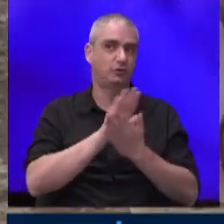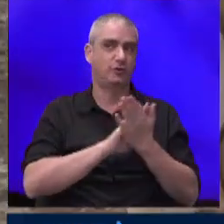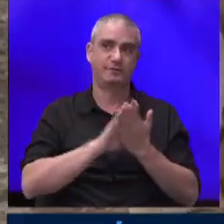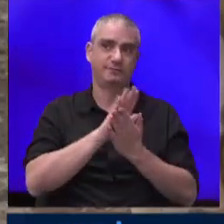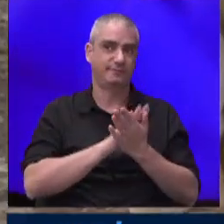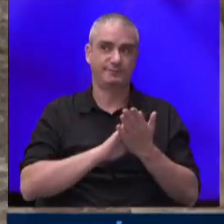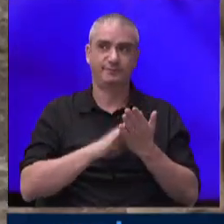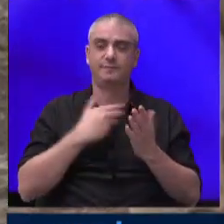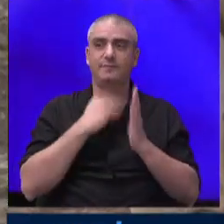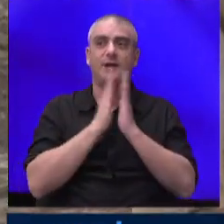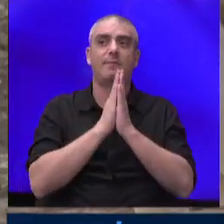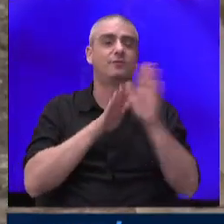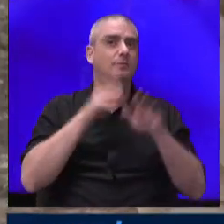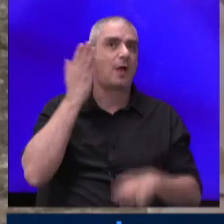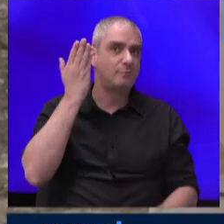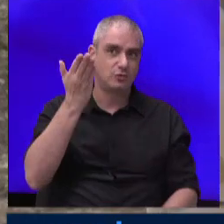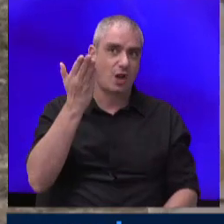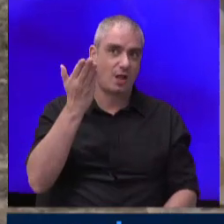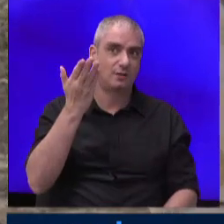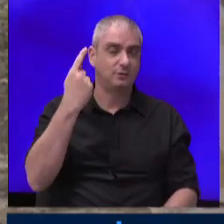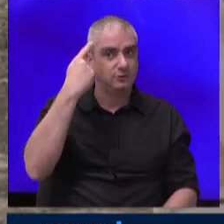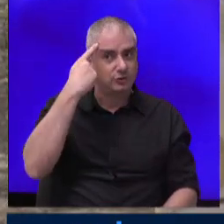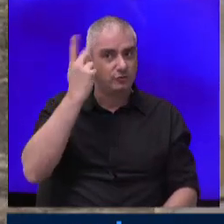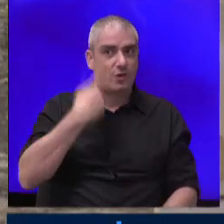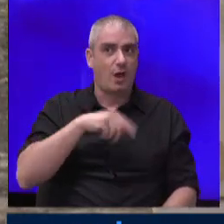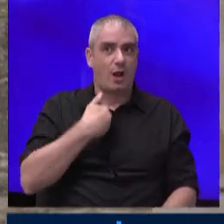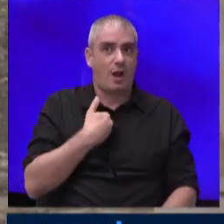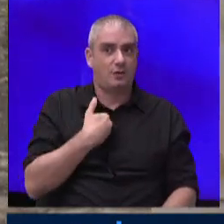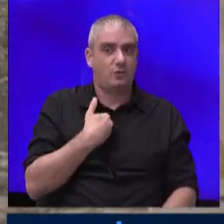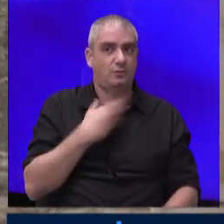מהממשלה שיחשבו גם עלינו, שיכניסו אותנו